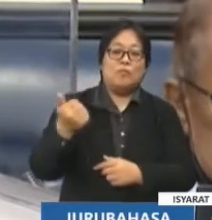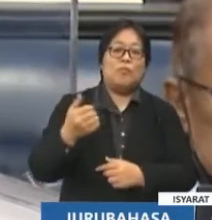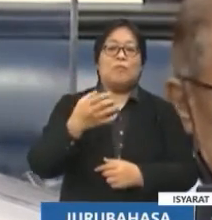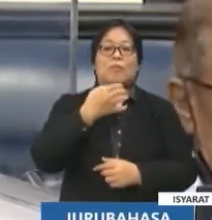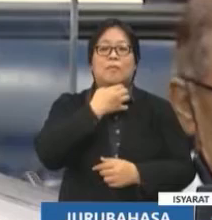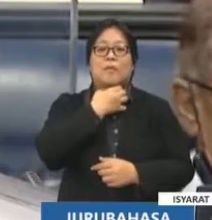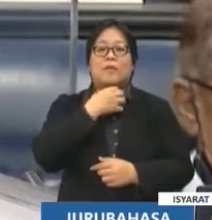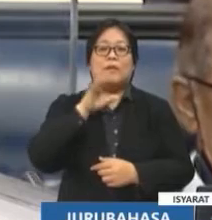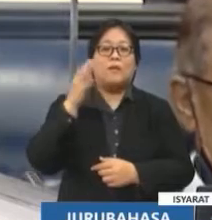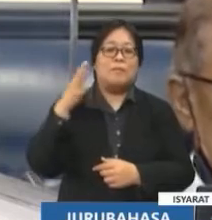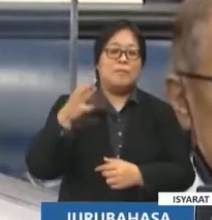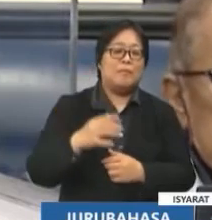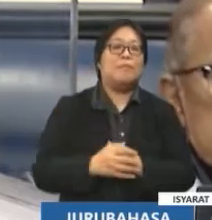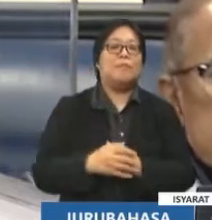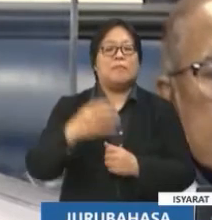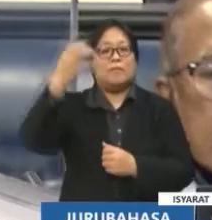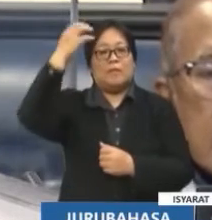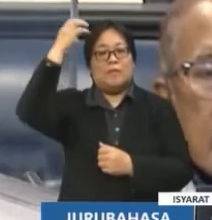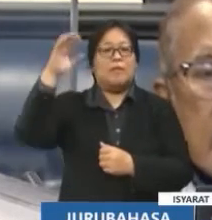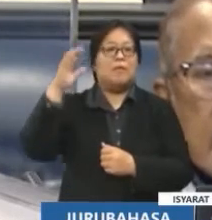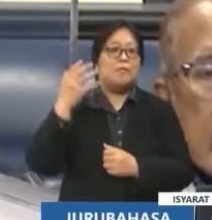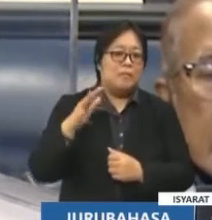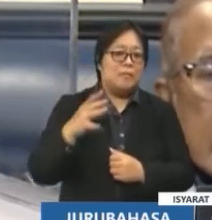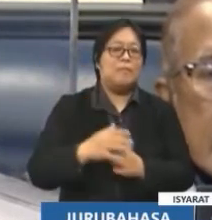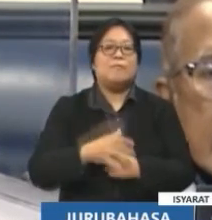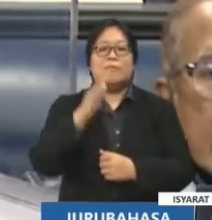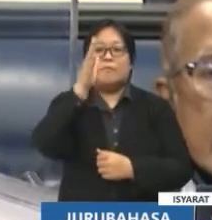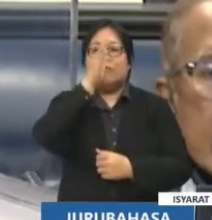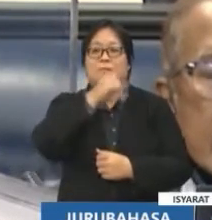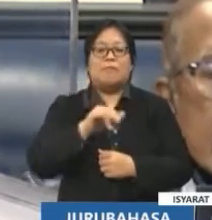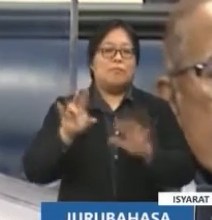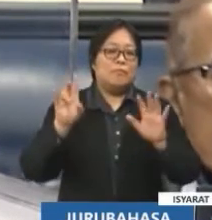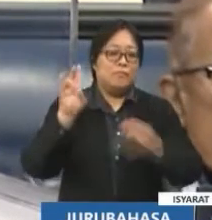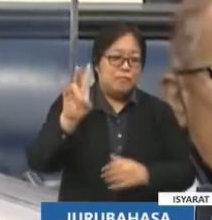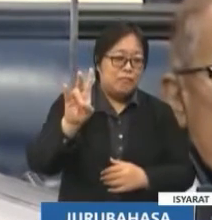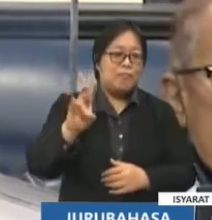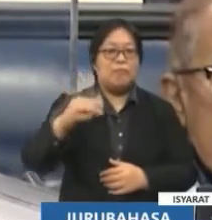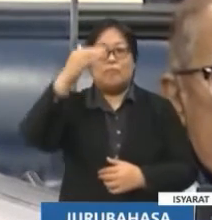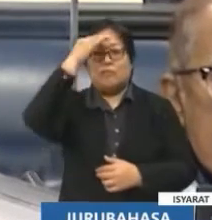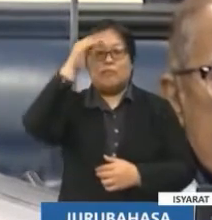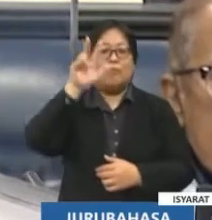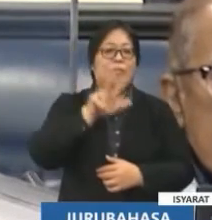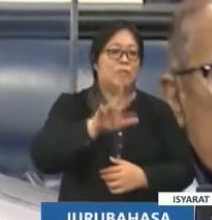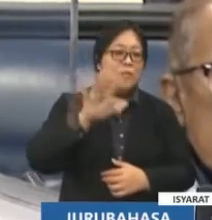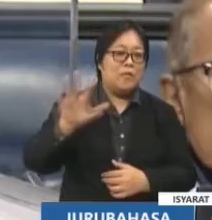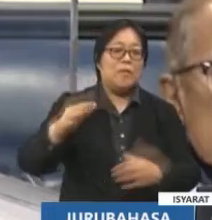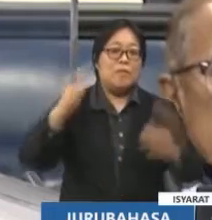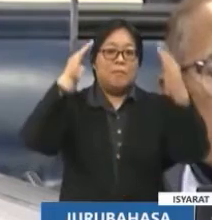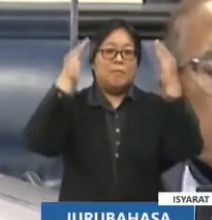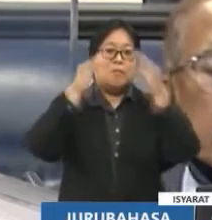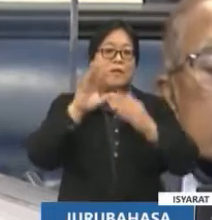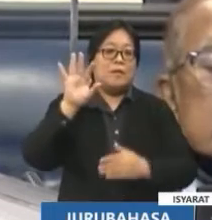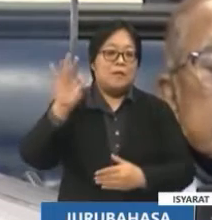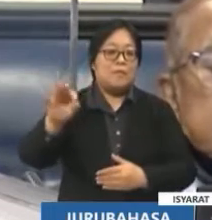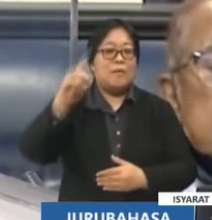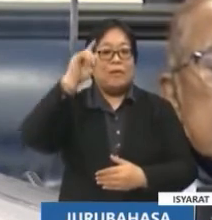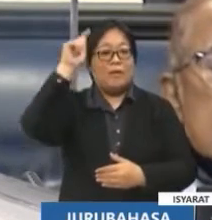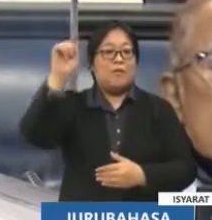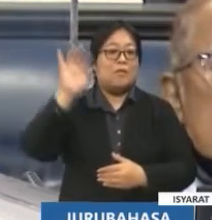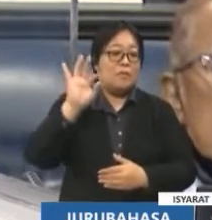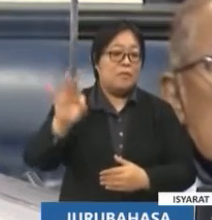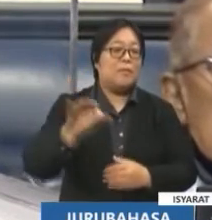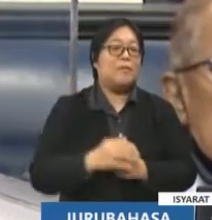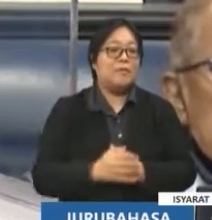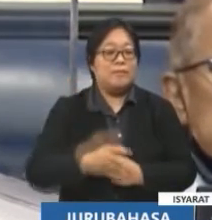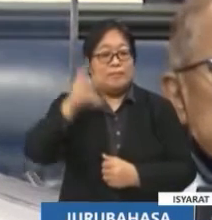perak nah 15 setelah ngono 15 melekat ketujuh Joho 35 Pahang 9 Terengganu